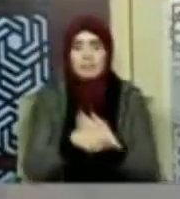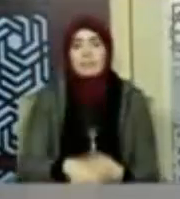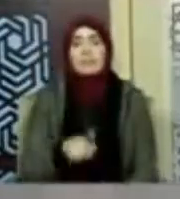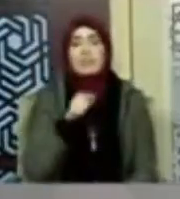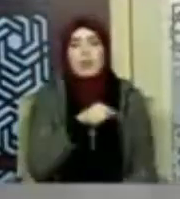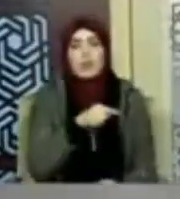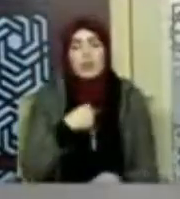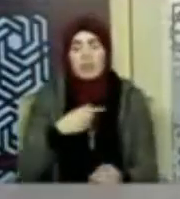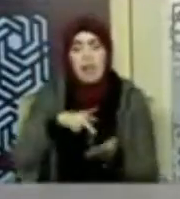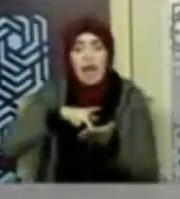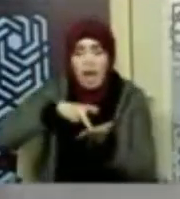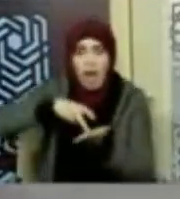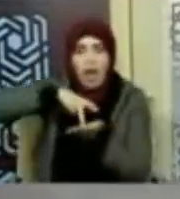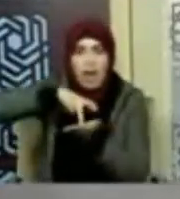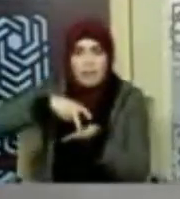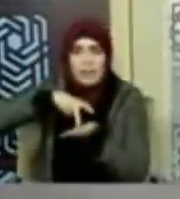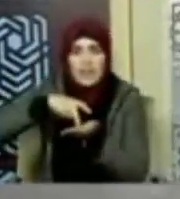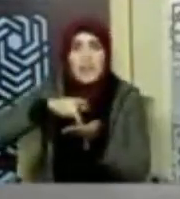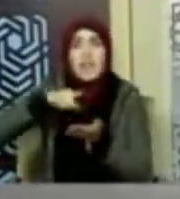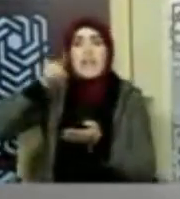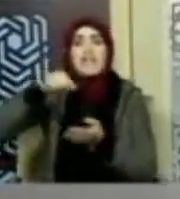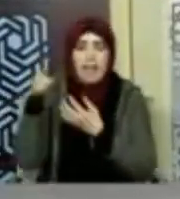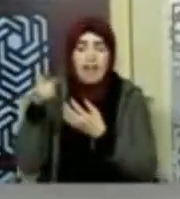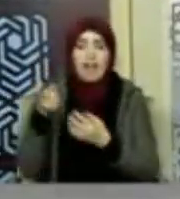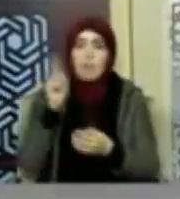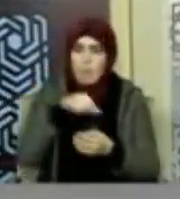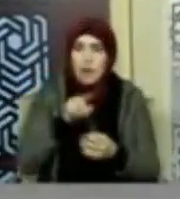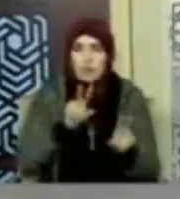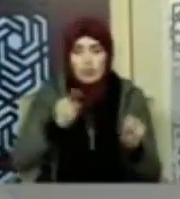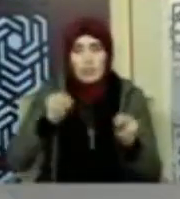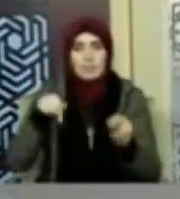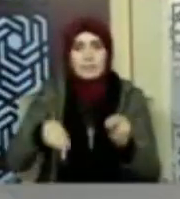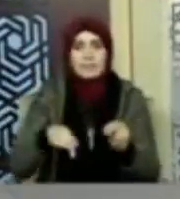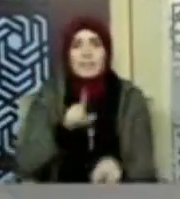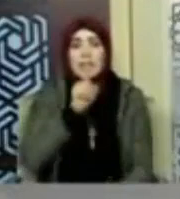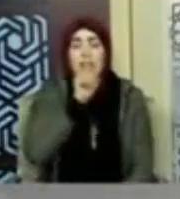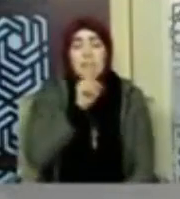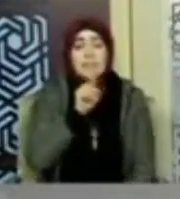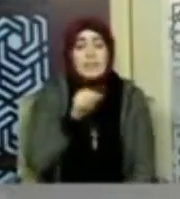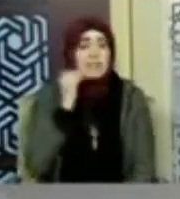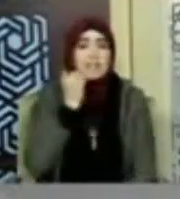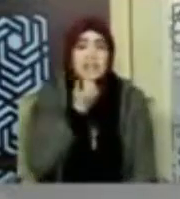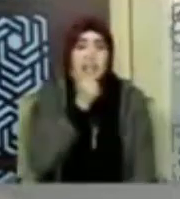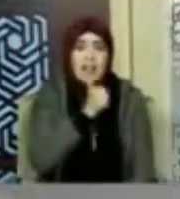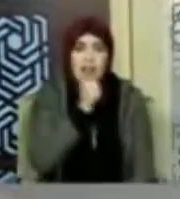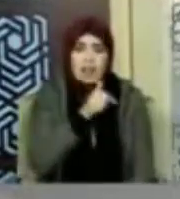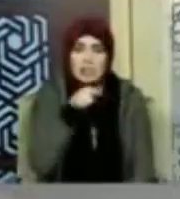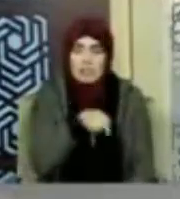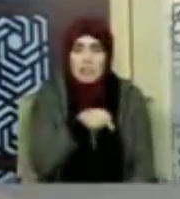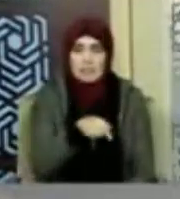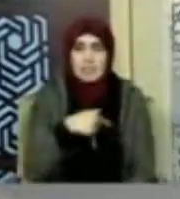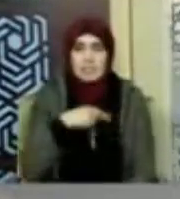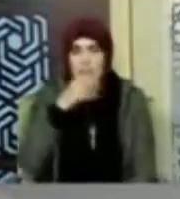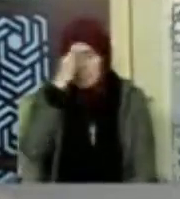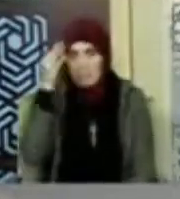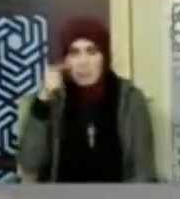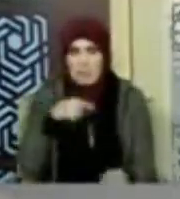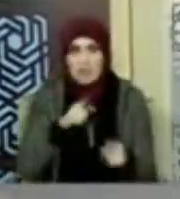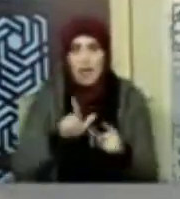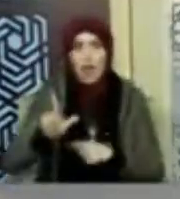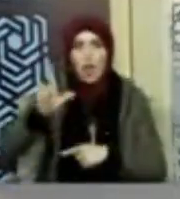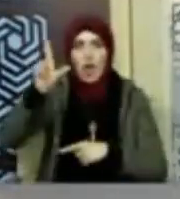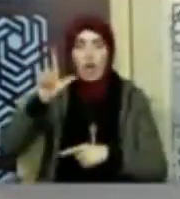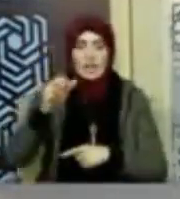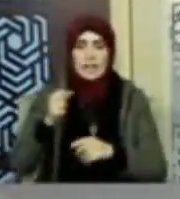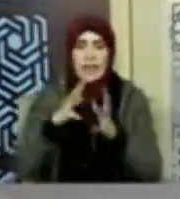يخوض بعرجته في الجنة. وليس شرطا أن تكون هذه العزيمة عزيمة القائد الكبير، بل